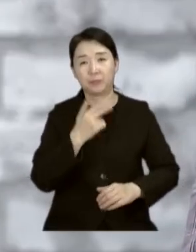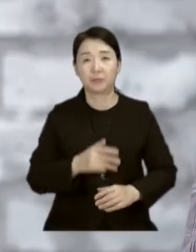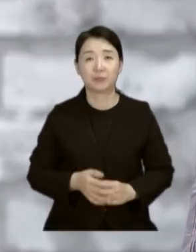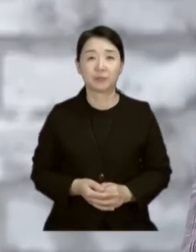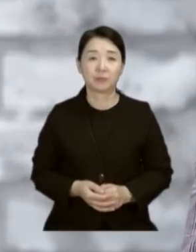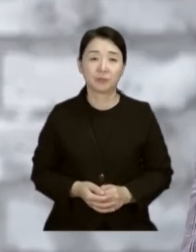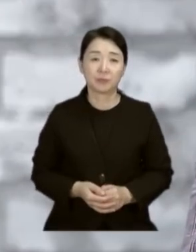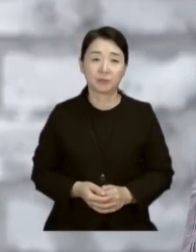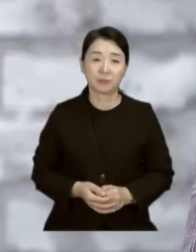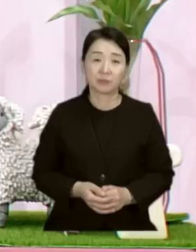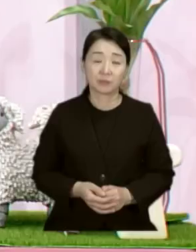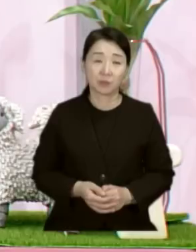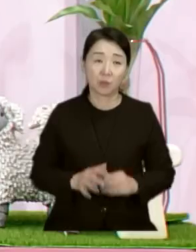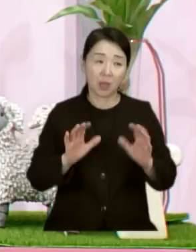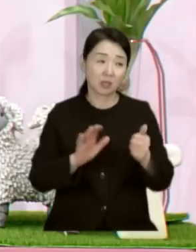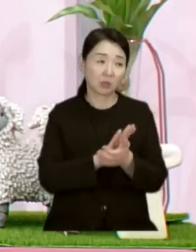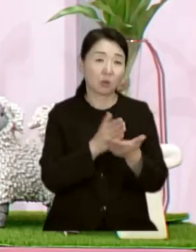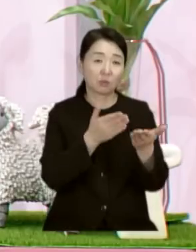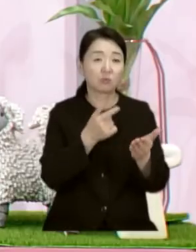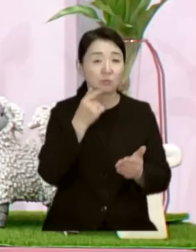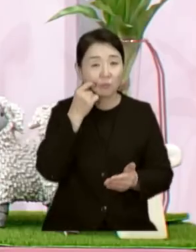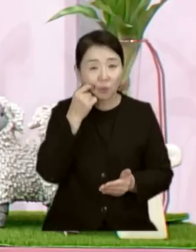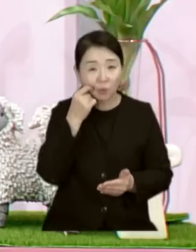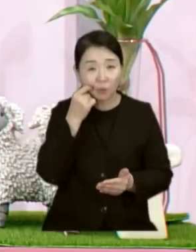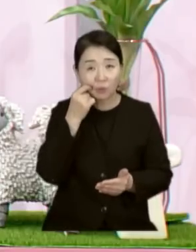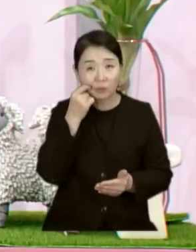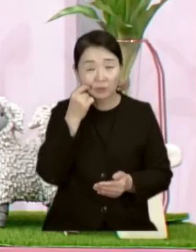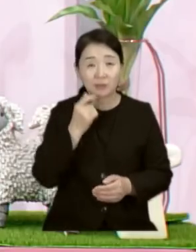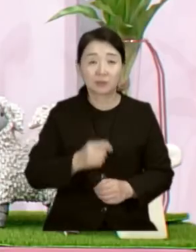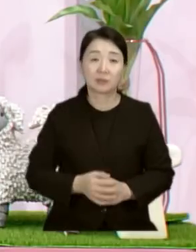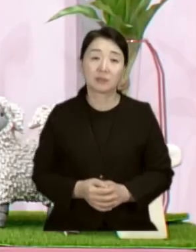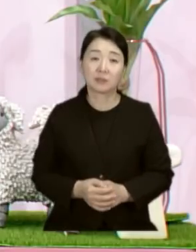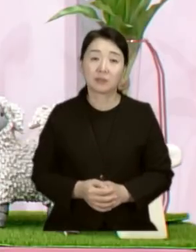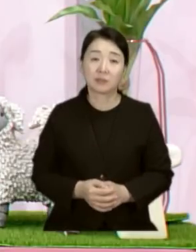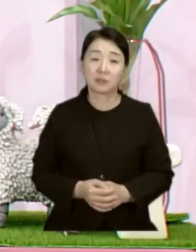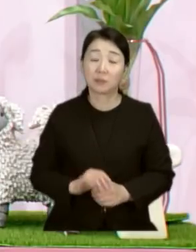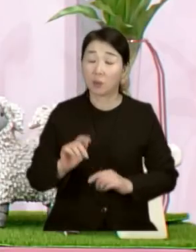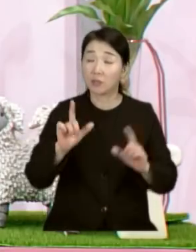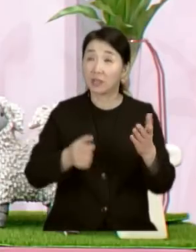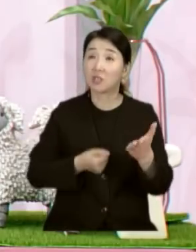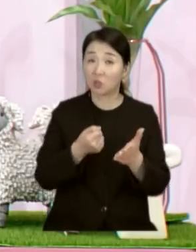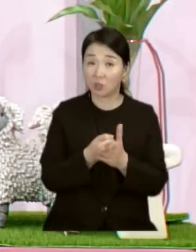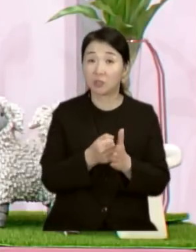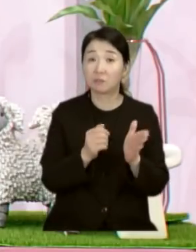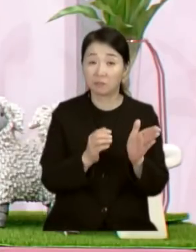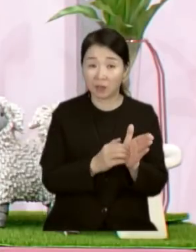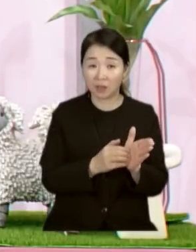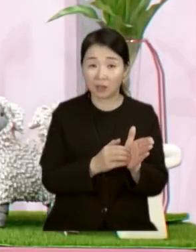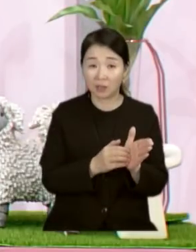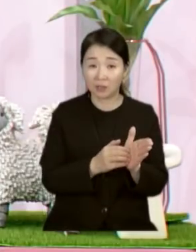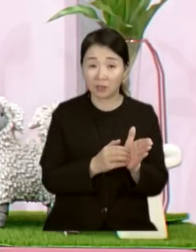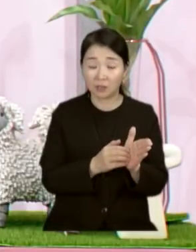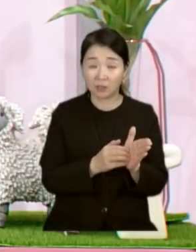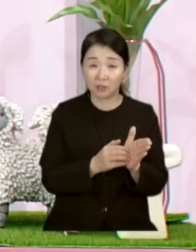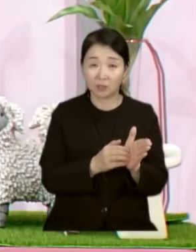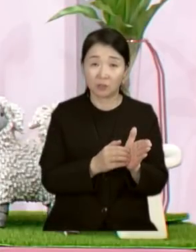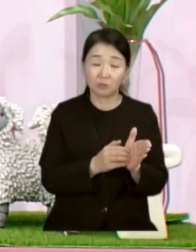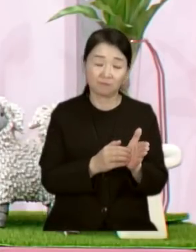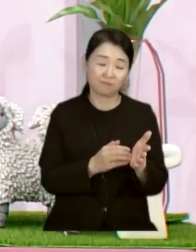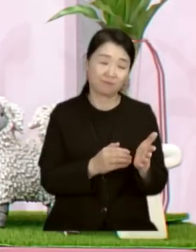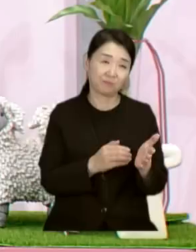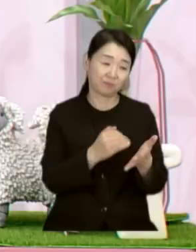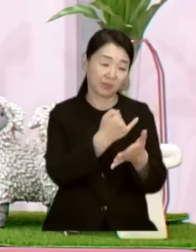없었어요. 못 놀아주는 게 미안하니까 하루는 정말 큰 결심을 내서 우경이 손을